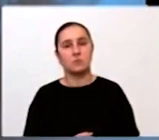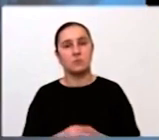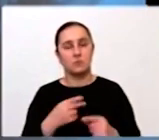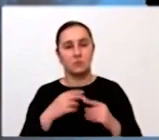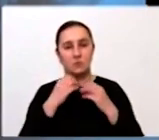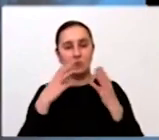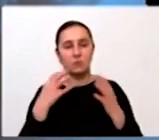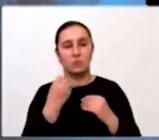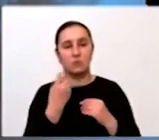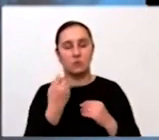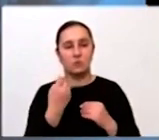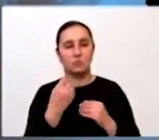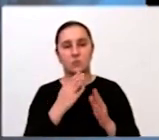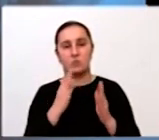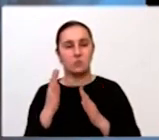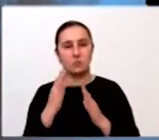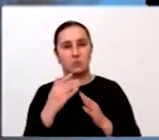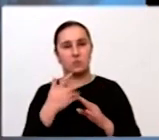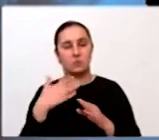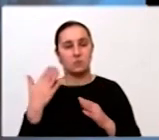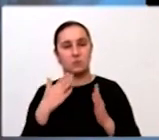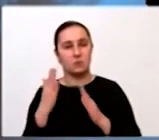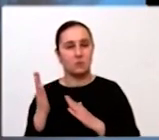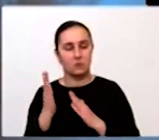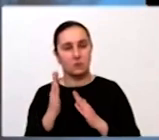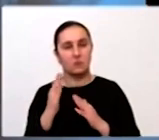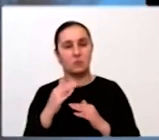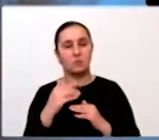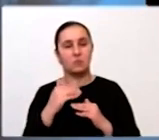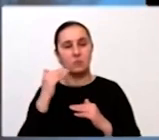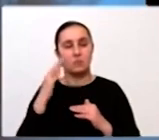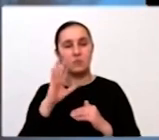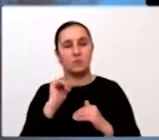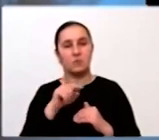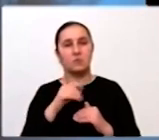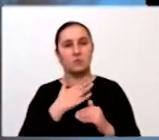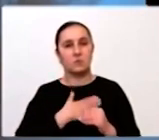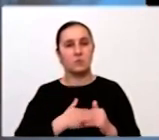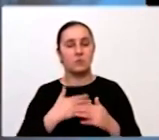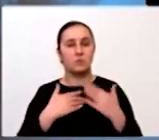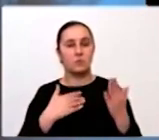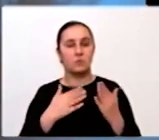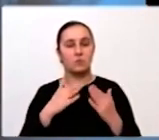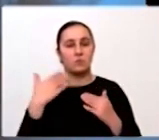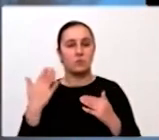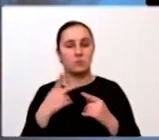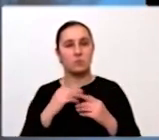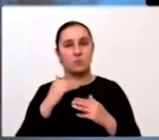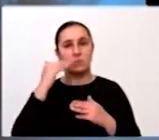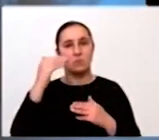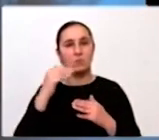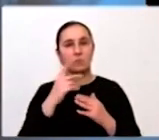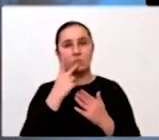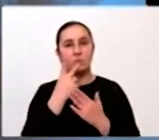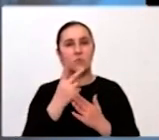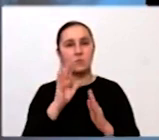Demak, sharimiz biroz chetga, ya'ni chap qismga qiyalashib tepaga chiqadi va sekin o'ng tarafga yuqoriga chiqib ketishni